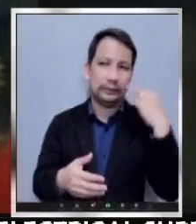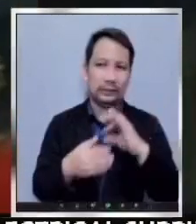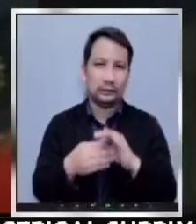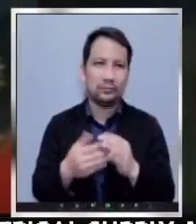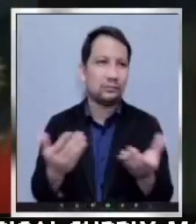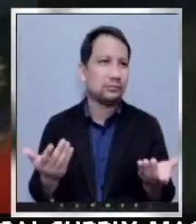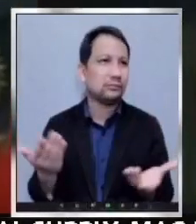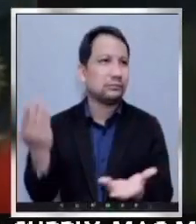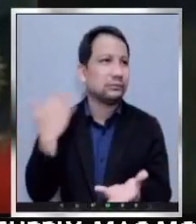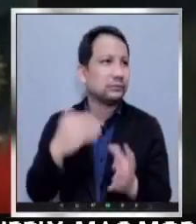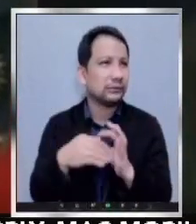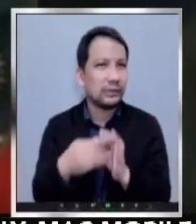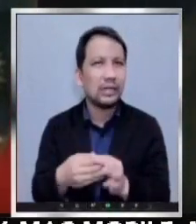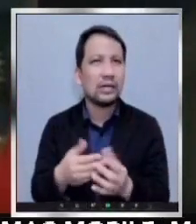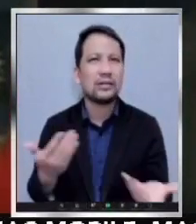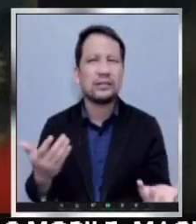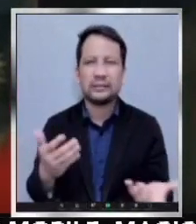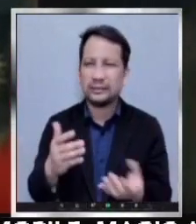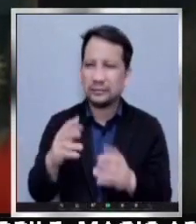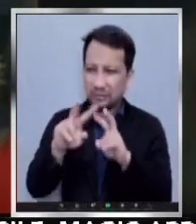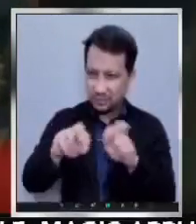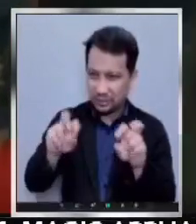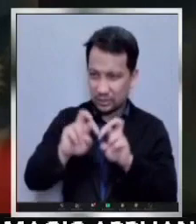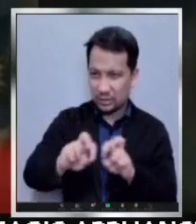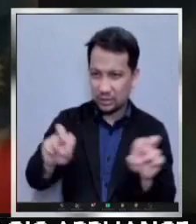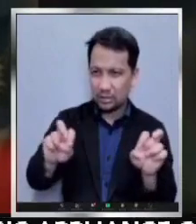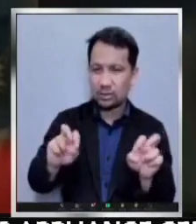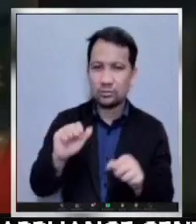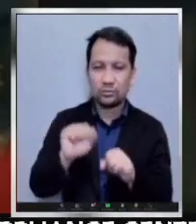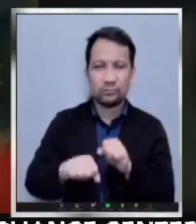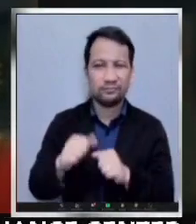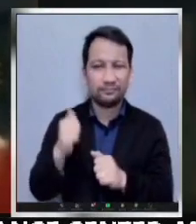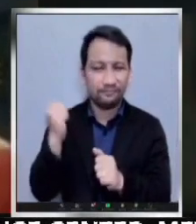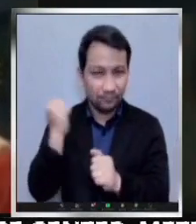na iniimbestigahan. So I hope with the